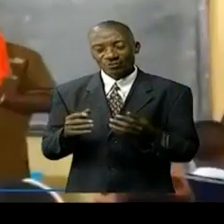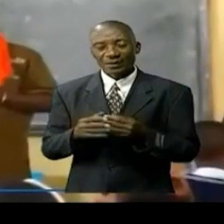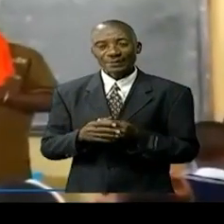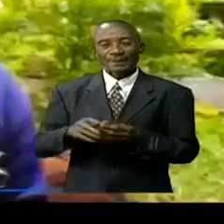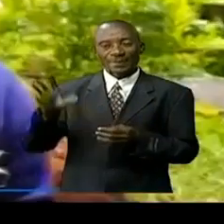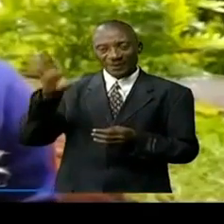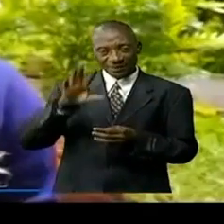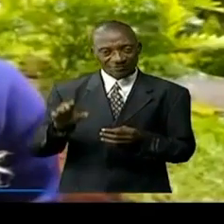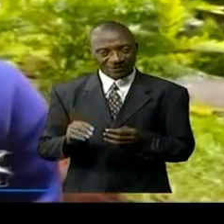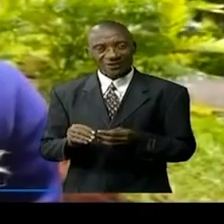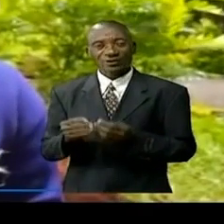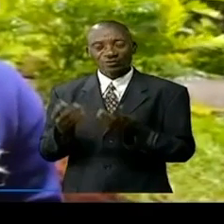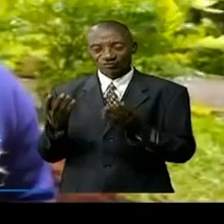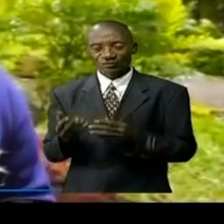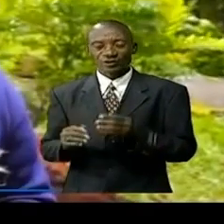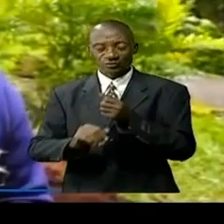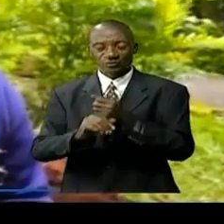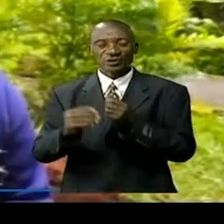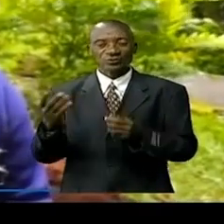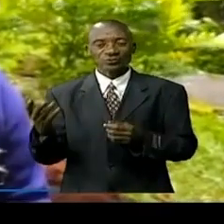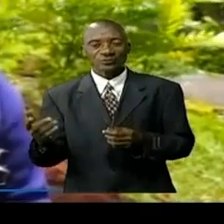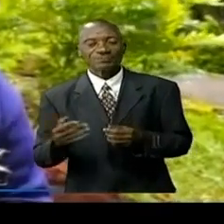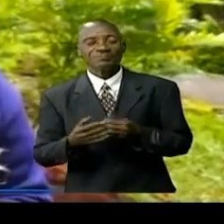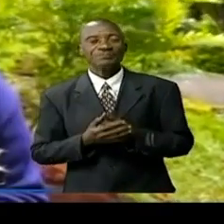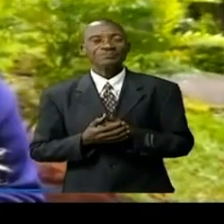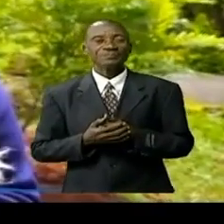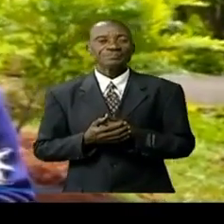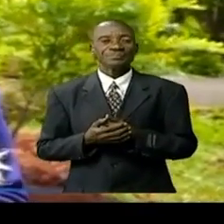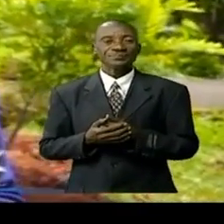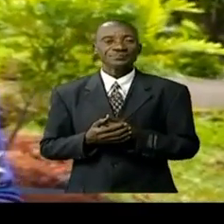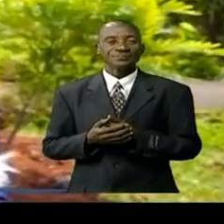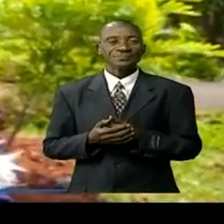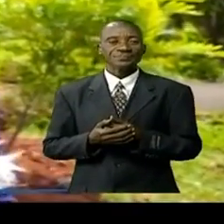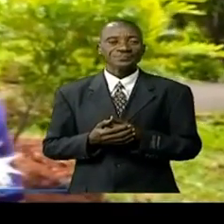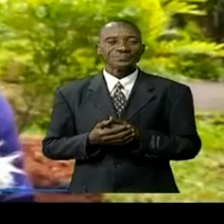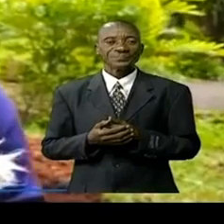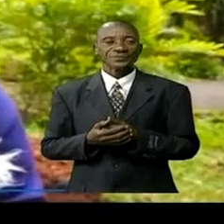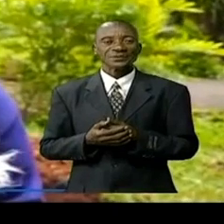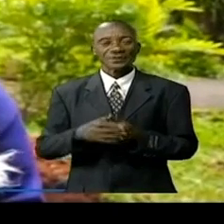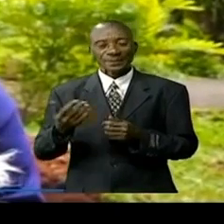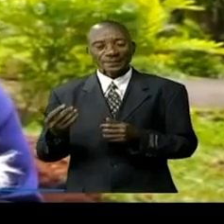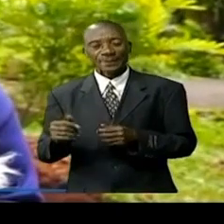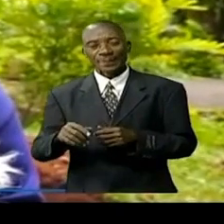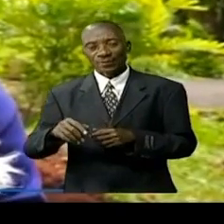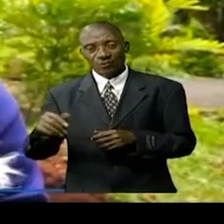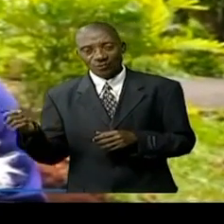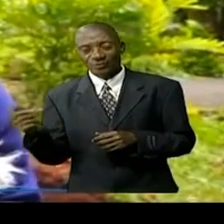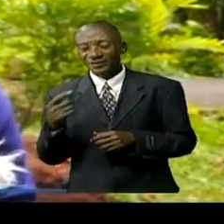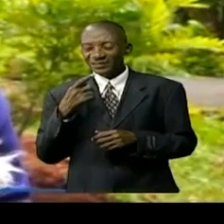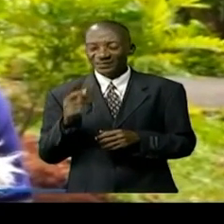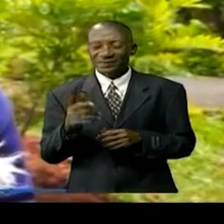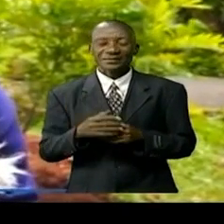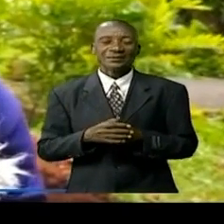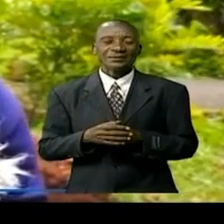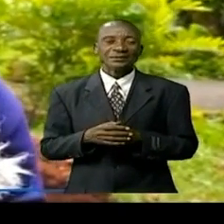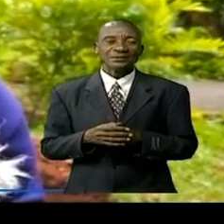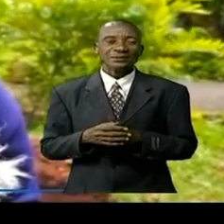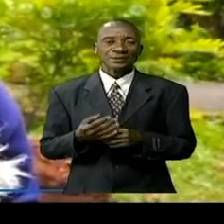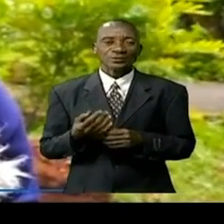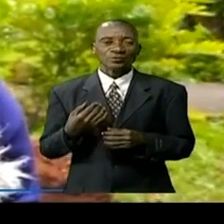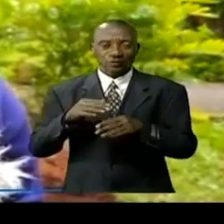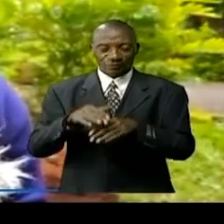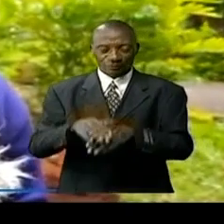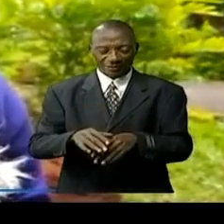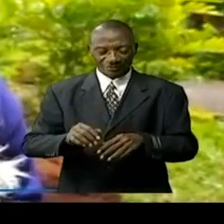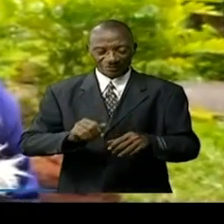poésie. Quand on parle de gens qui ont gagné, même dans la littérature, des gens qui ont gagné des prix littéraires, ce sont que des